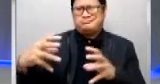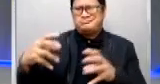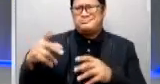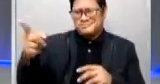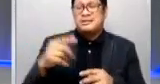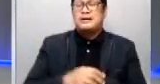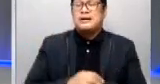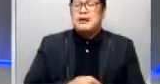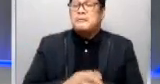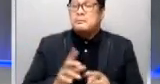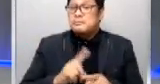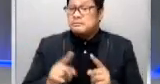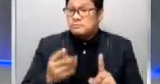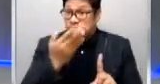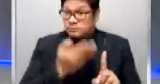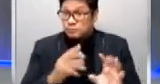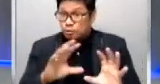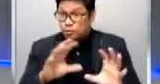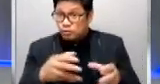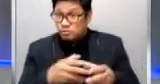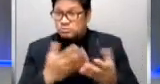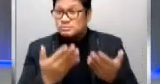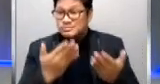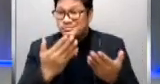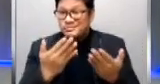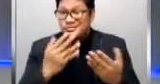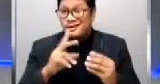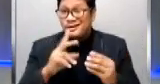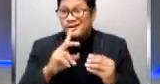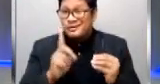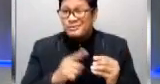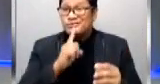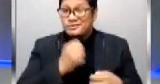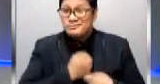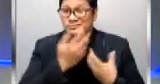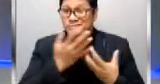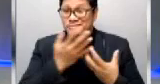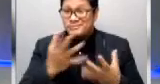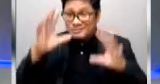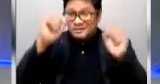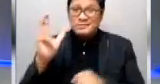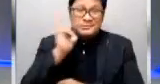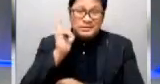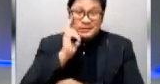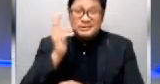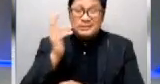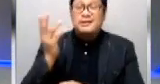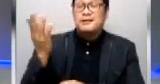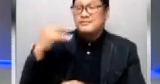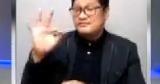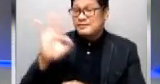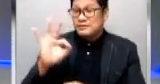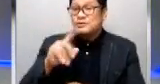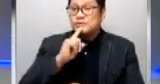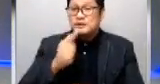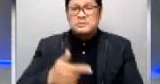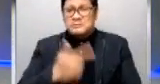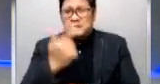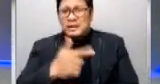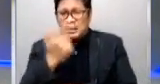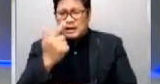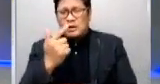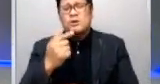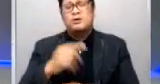naman ng isang grupo, may kinalaman dito ang pahayag ng Pangulo noong Biyernes na patayin ang mga armadong komunista, bagay